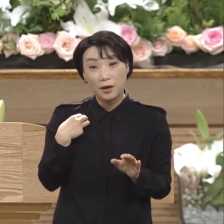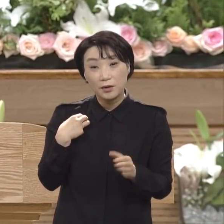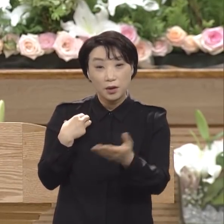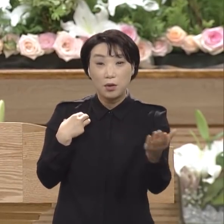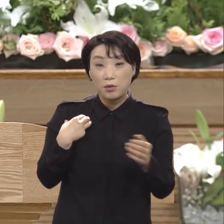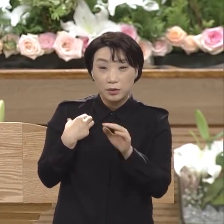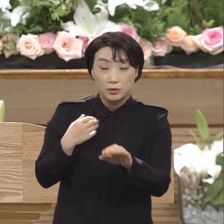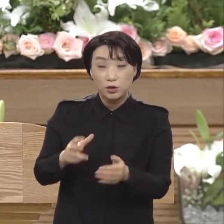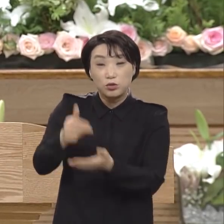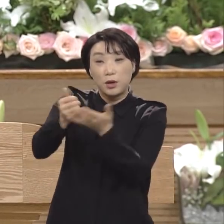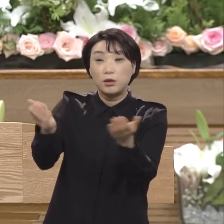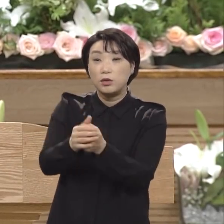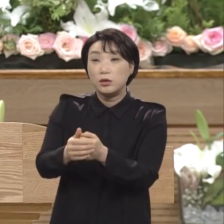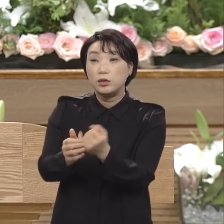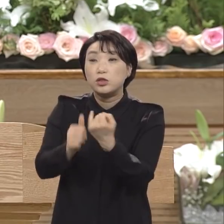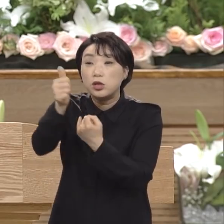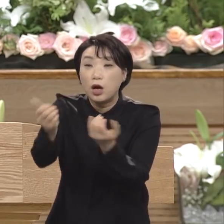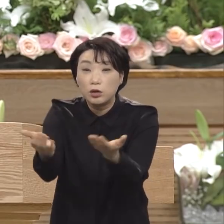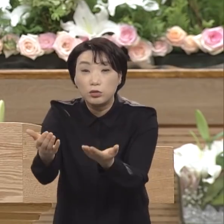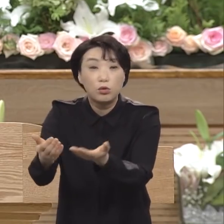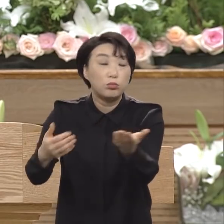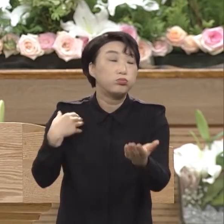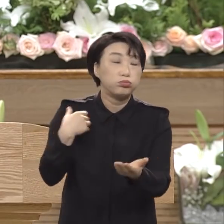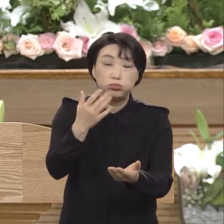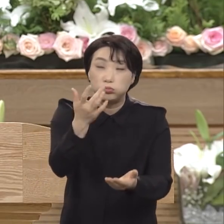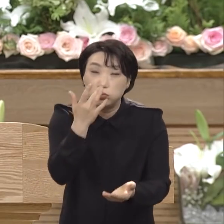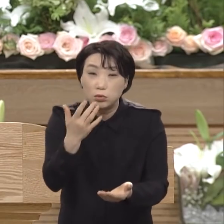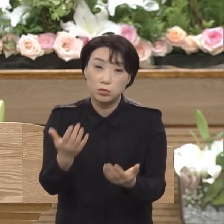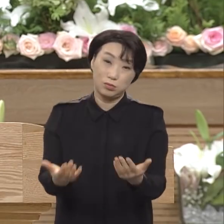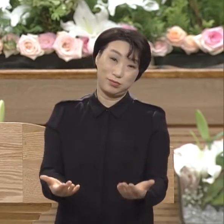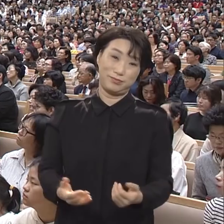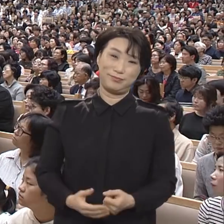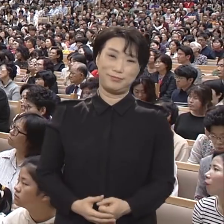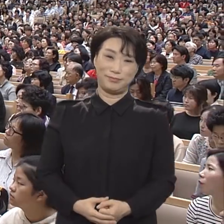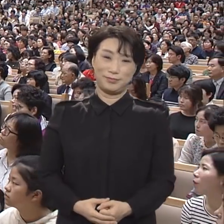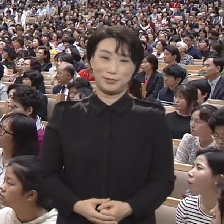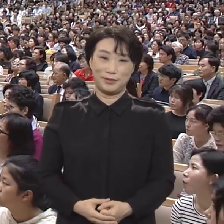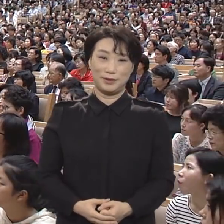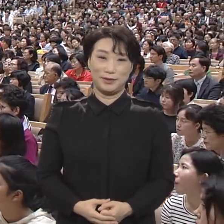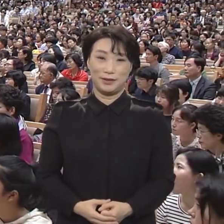근데 이것을 모르면 그 무슨 의미가 있어요?